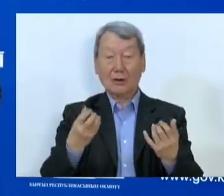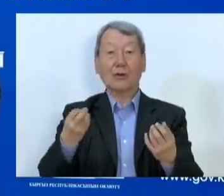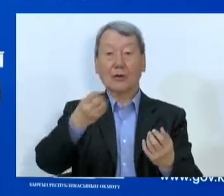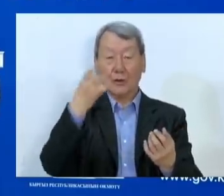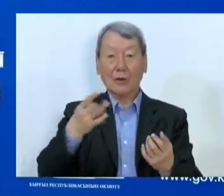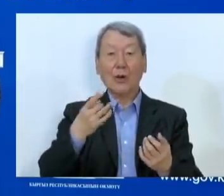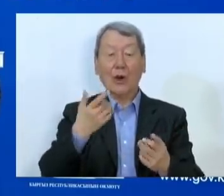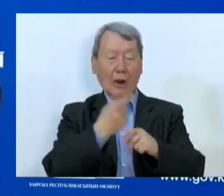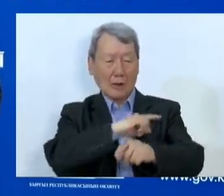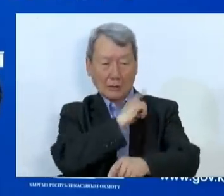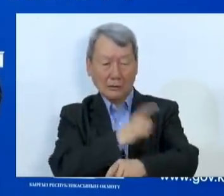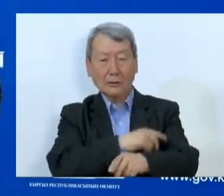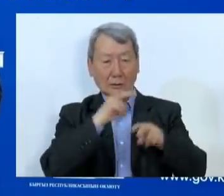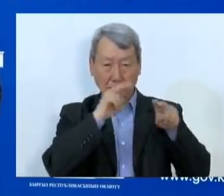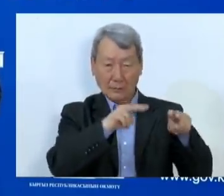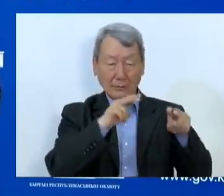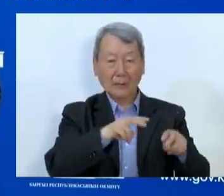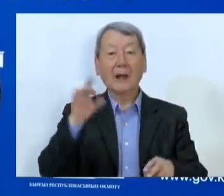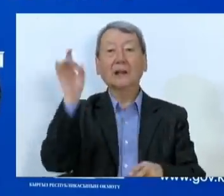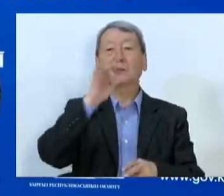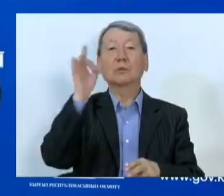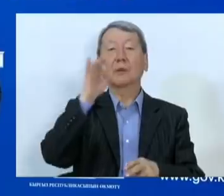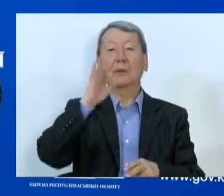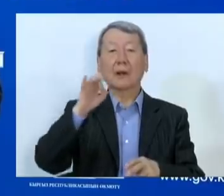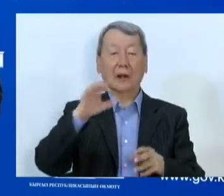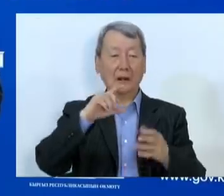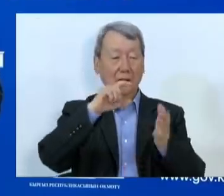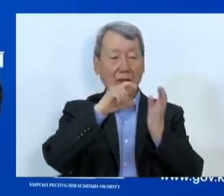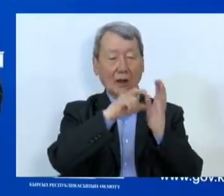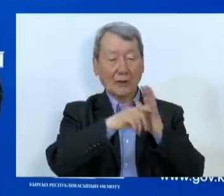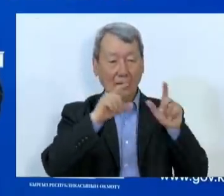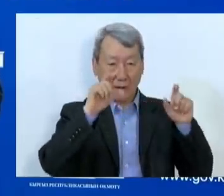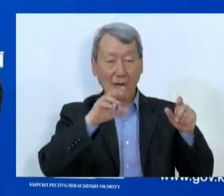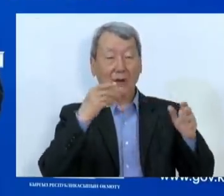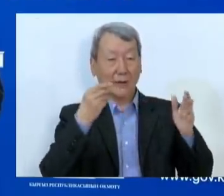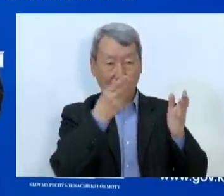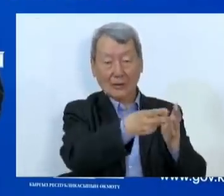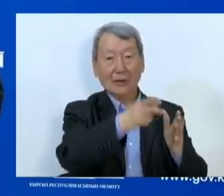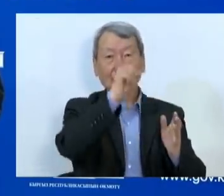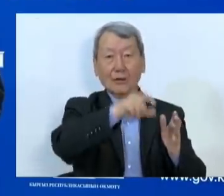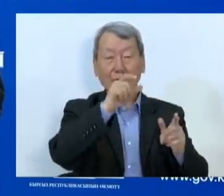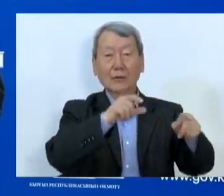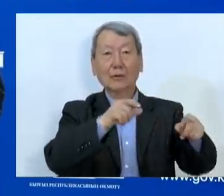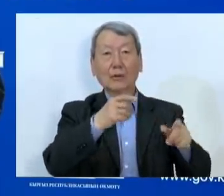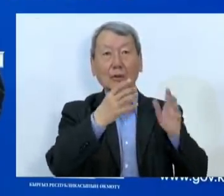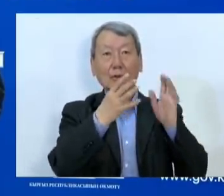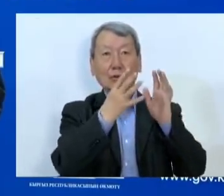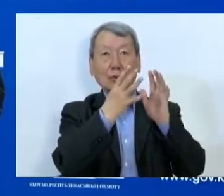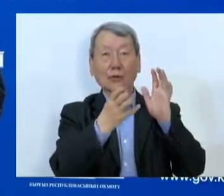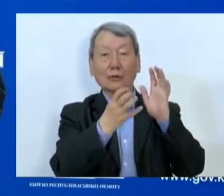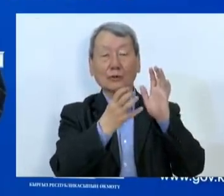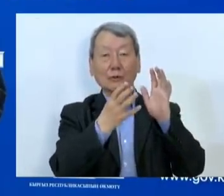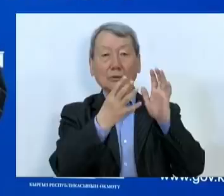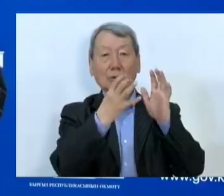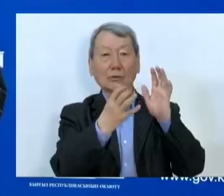дагы эле ошол катуу көзөмөл жүргүзүлүп атат. Республика боюнча обсервацияда кармалып жаткан адамдардын саны